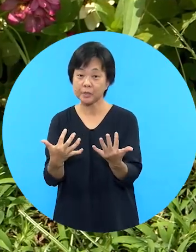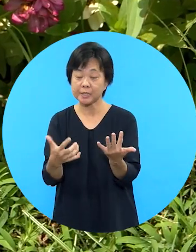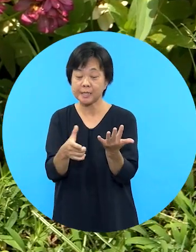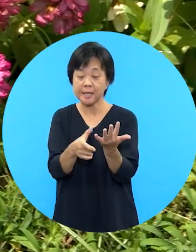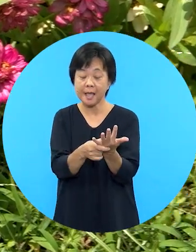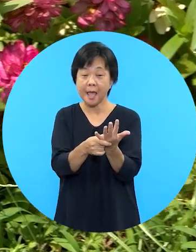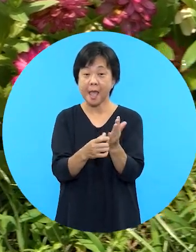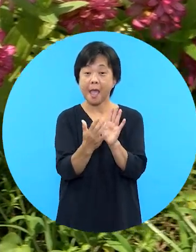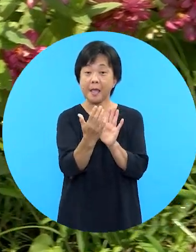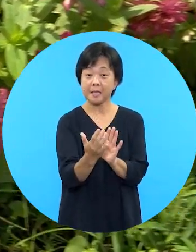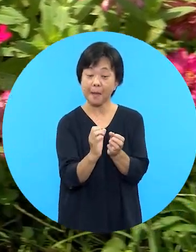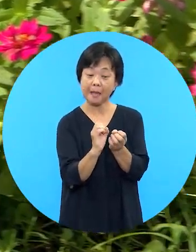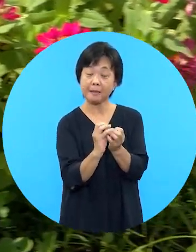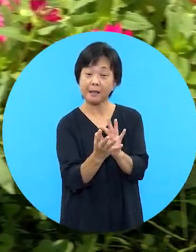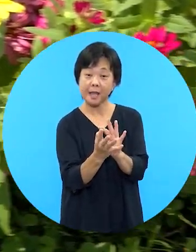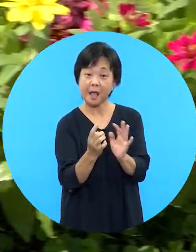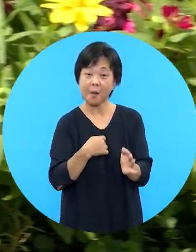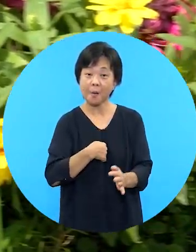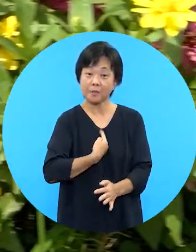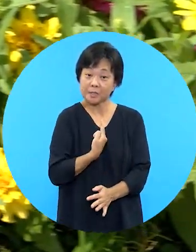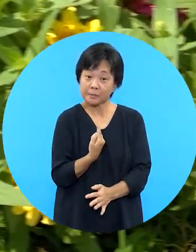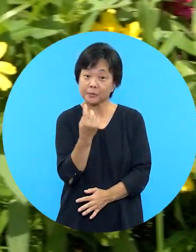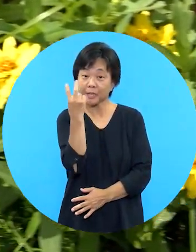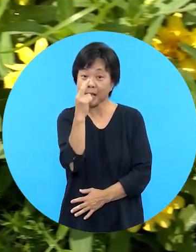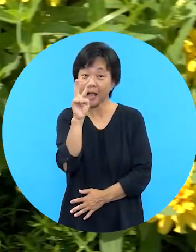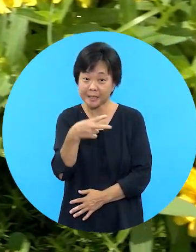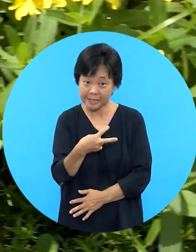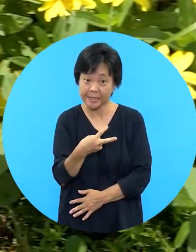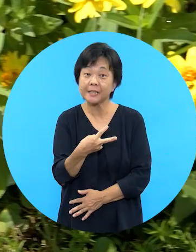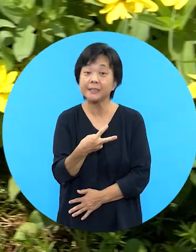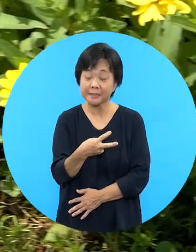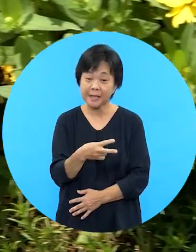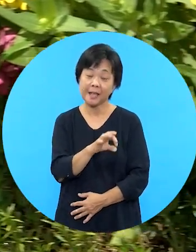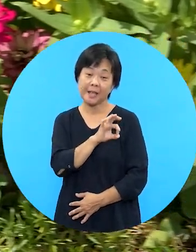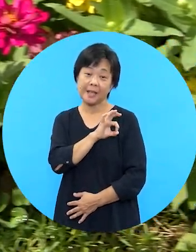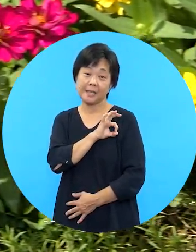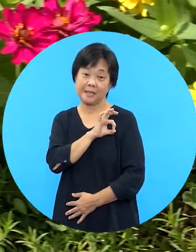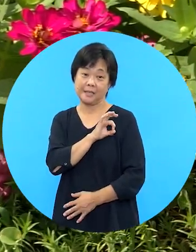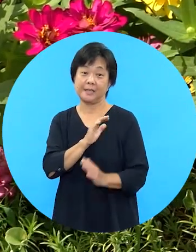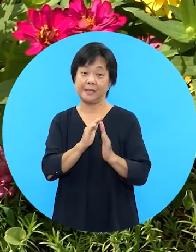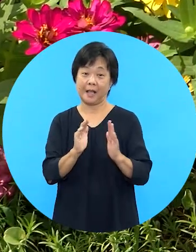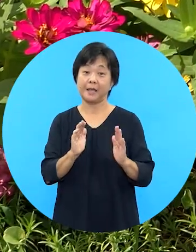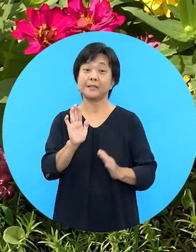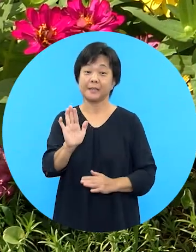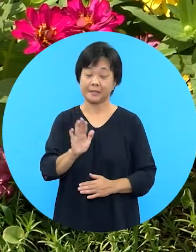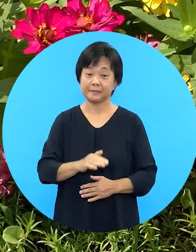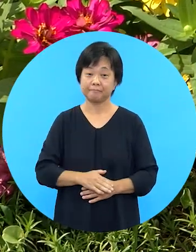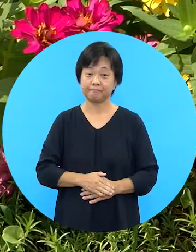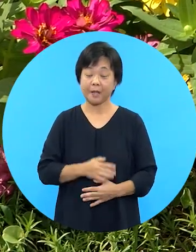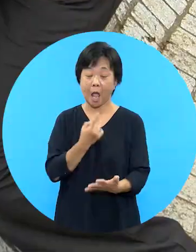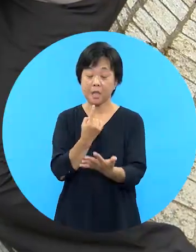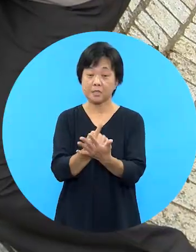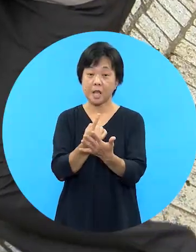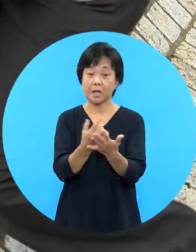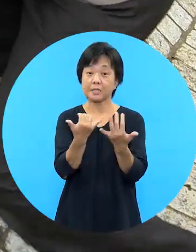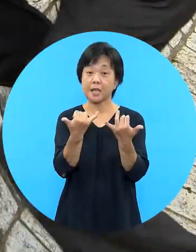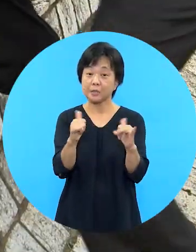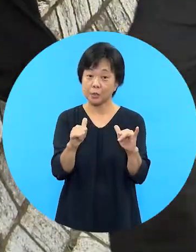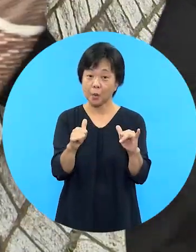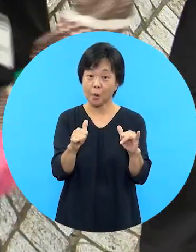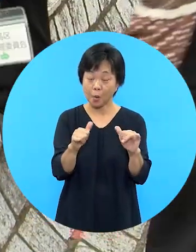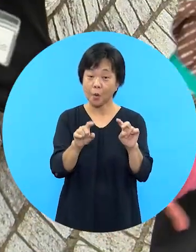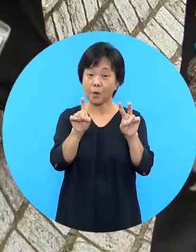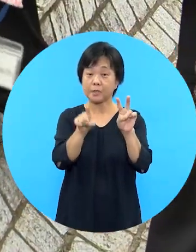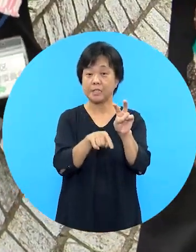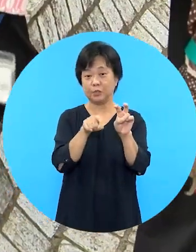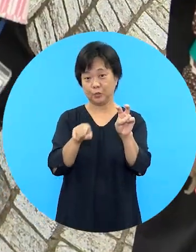緑地、駅前などの花壇を自主的に管理する花壇管理委員会の一つです。 参加している